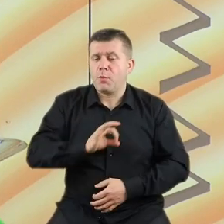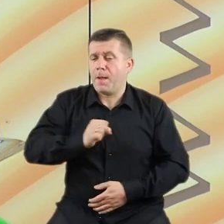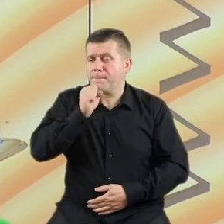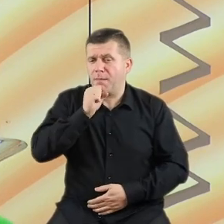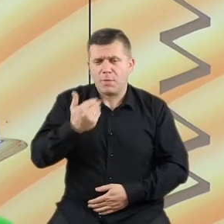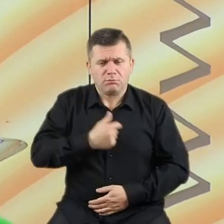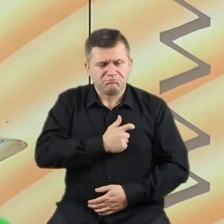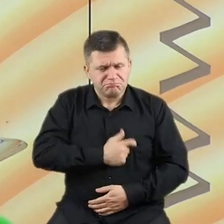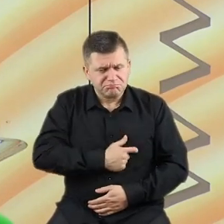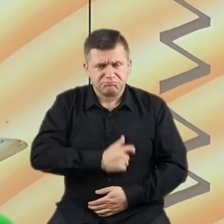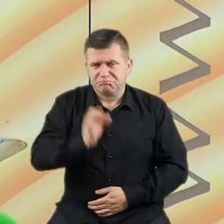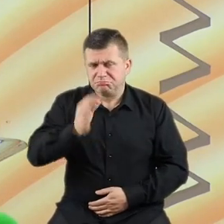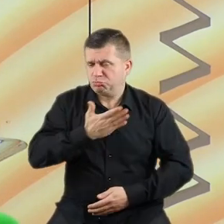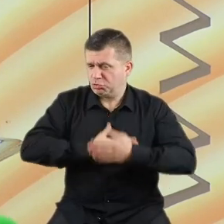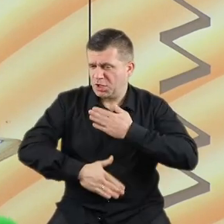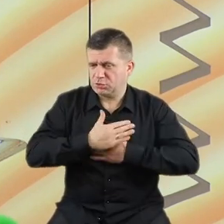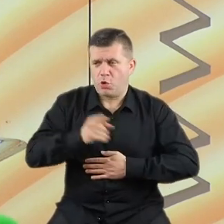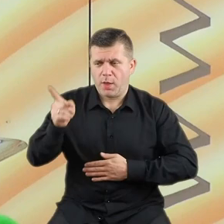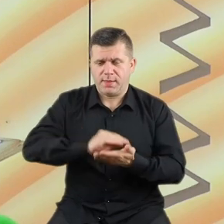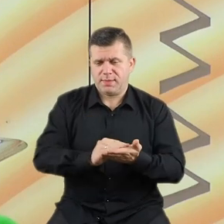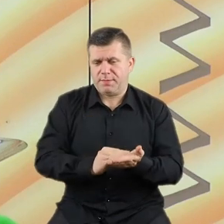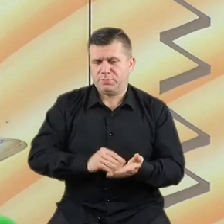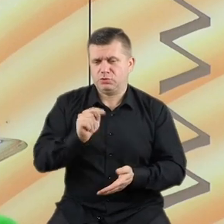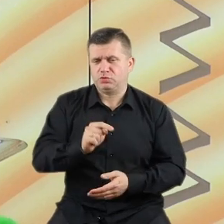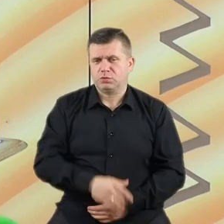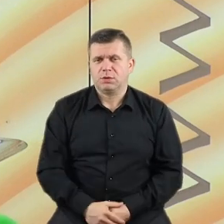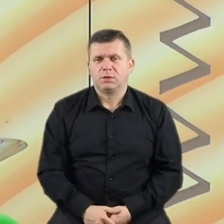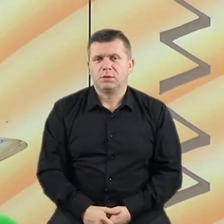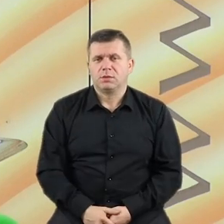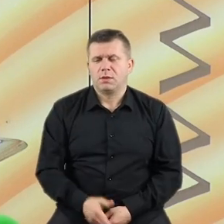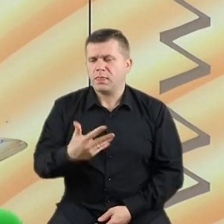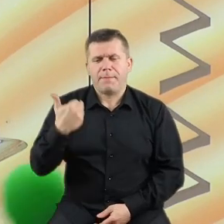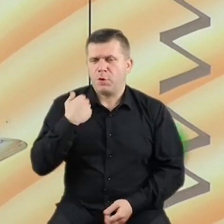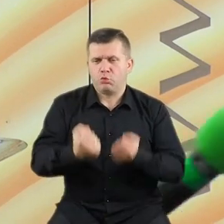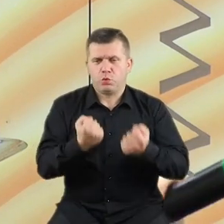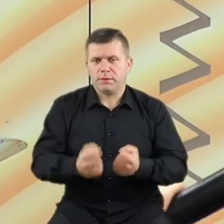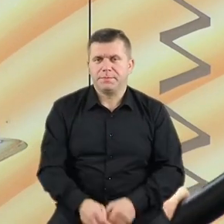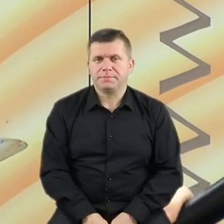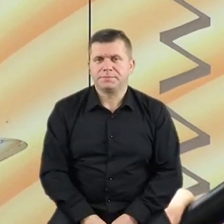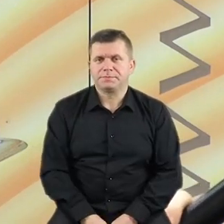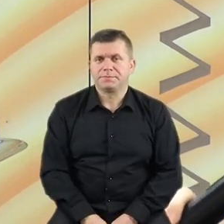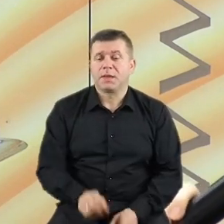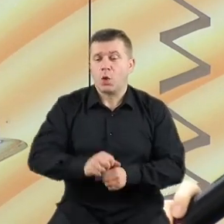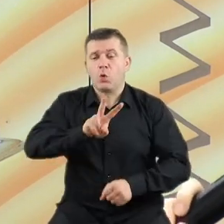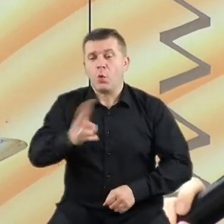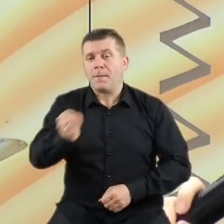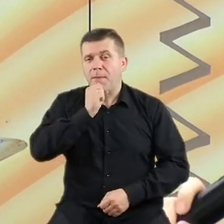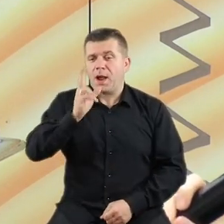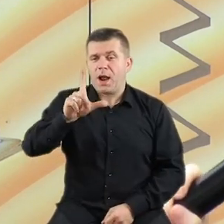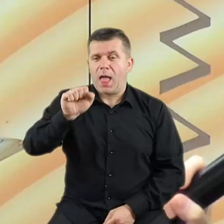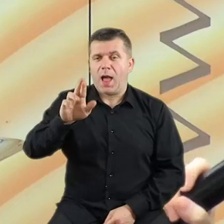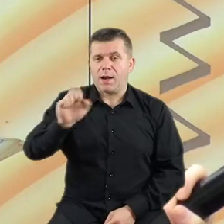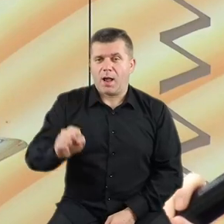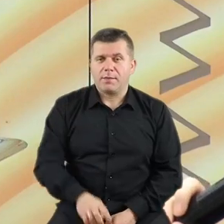bardzo była życzliwą i cieszyła się, że o niej napisze, więc to było, to nie było trudne. No a jest druga babcia,